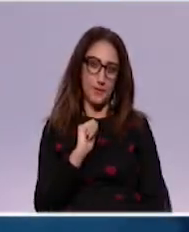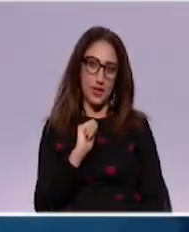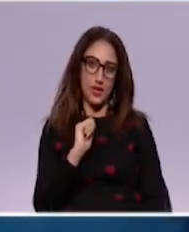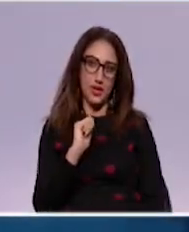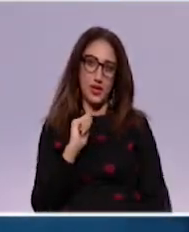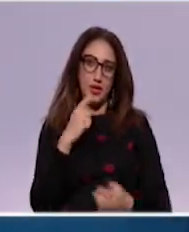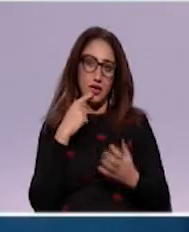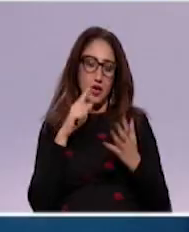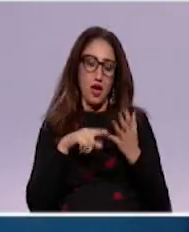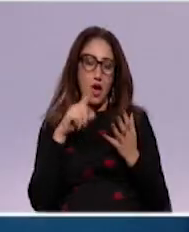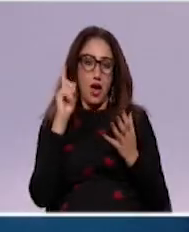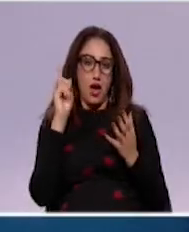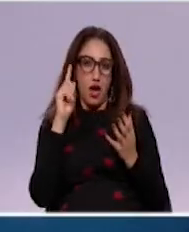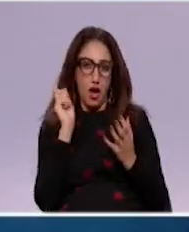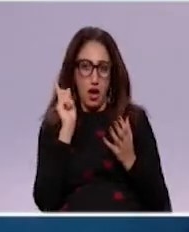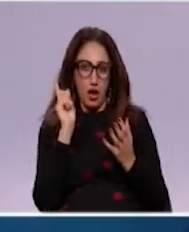R-A-P